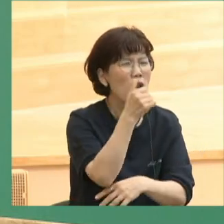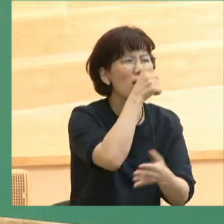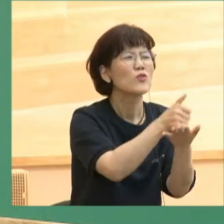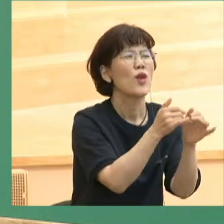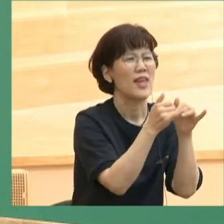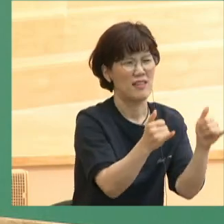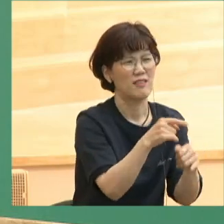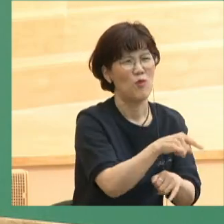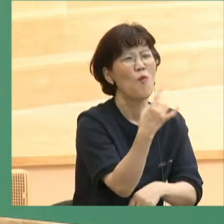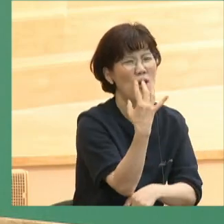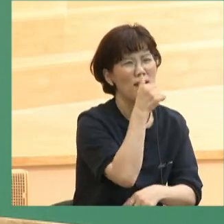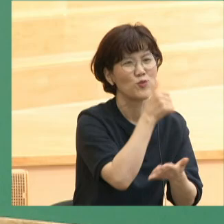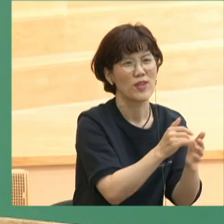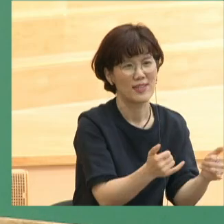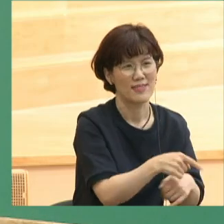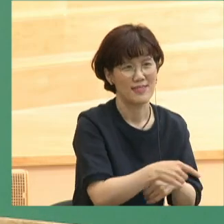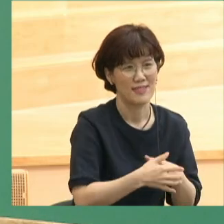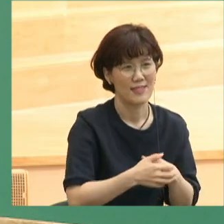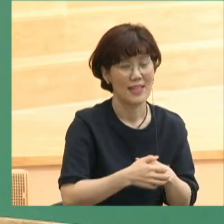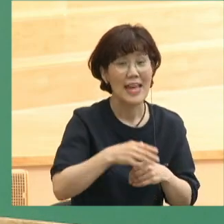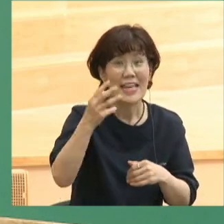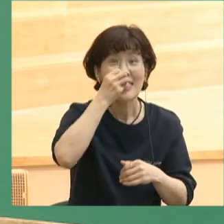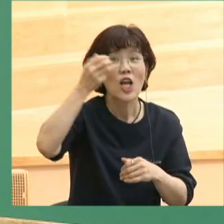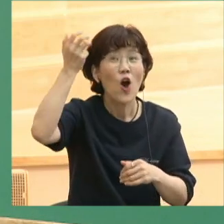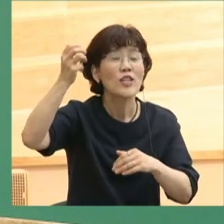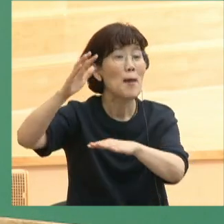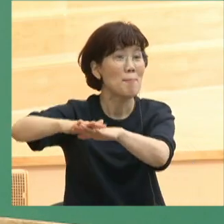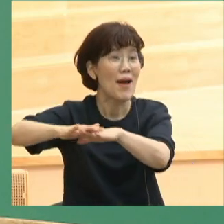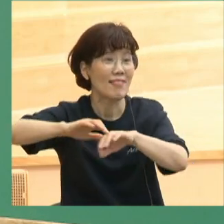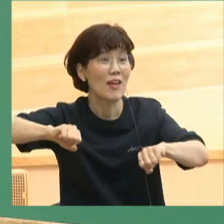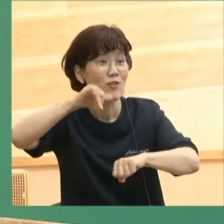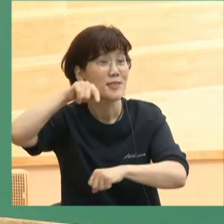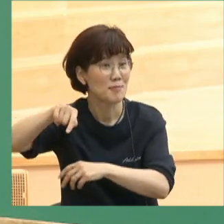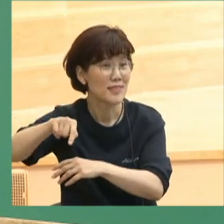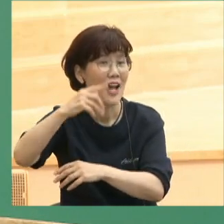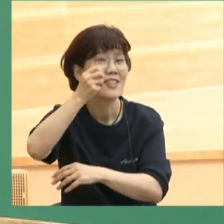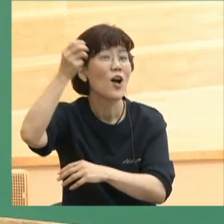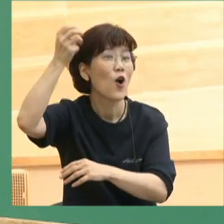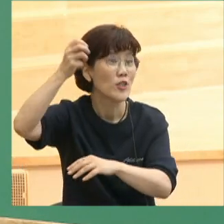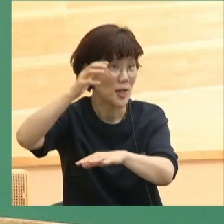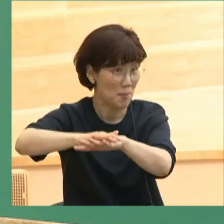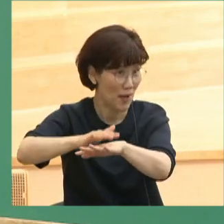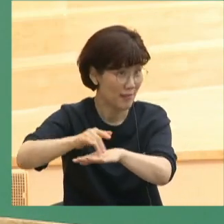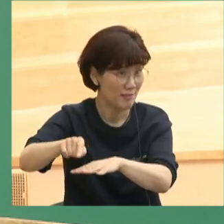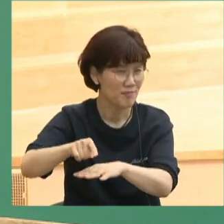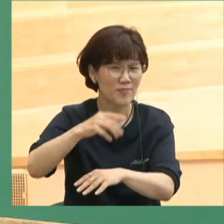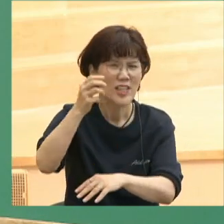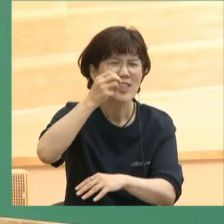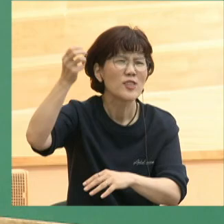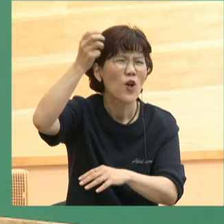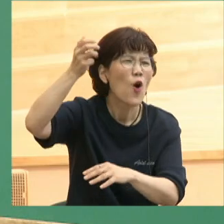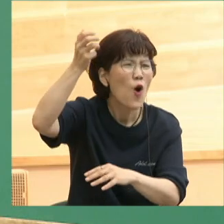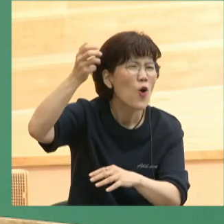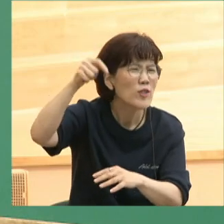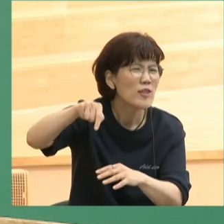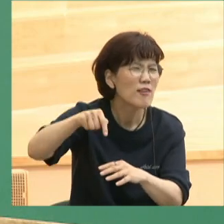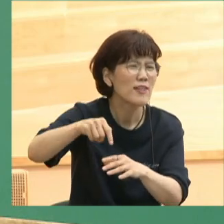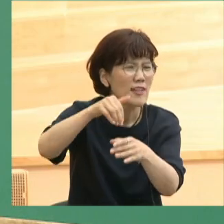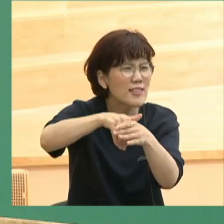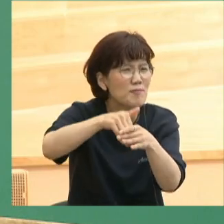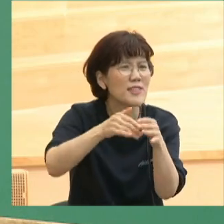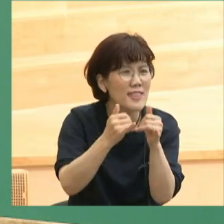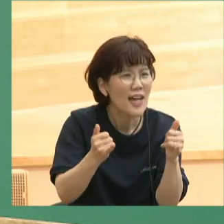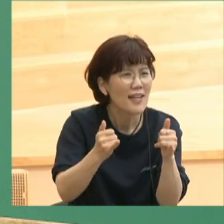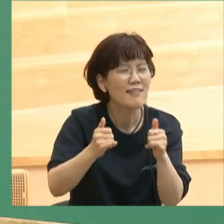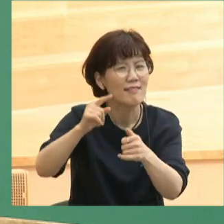때문에. 반대로 성녀의 밭이 있다라는 거예요. 성녀를 위해서 계속 심은 사람은 어떻게 해요? 자연스럽게 그